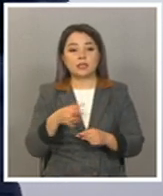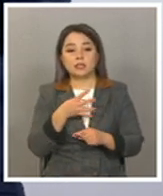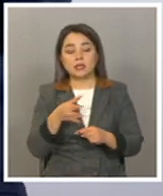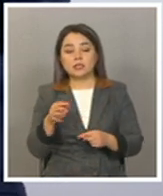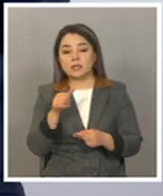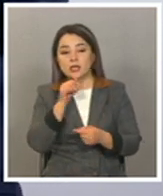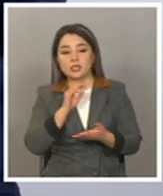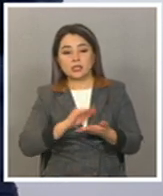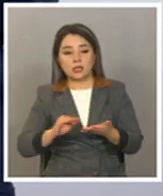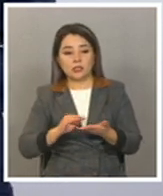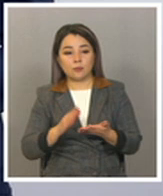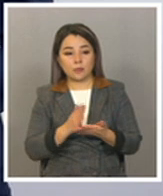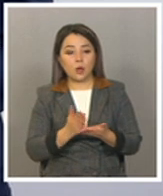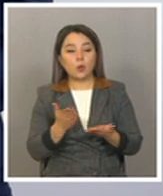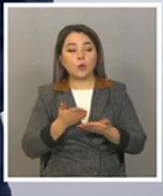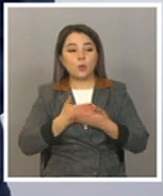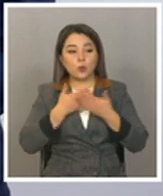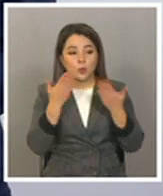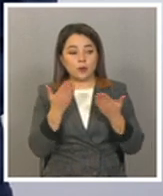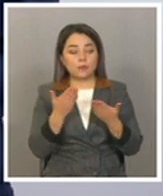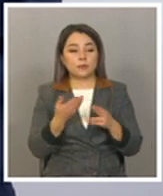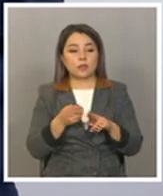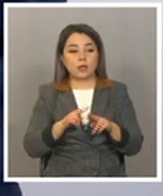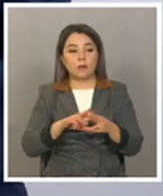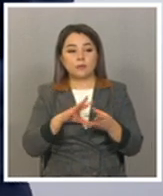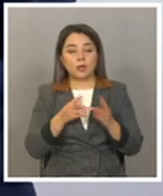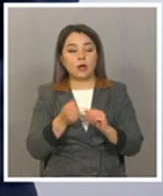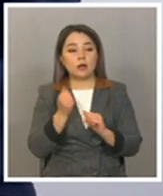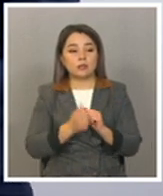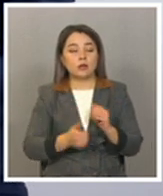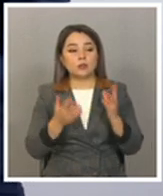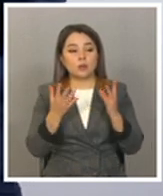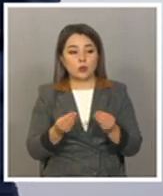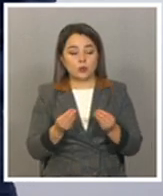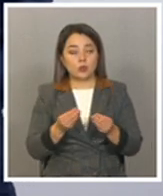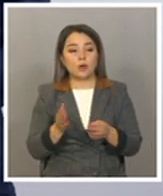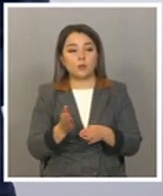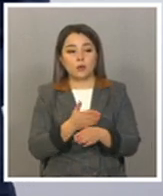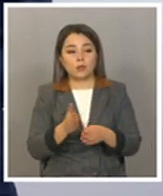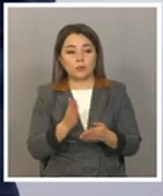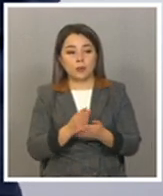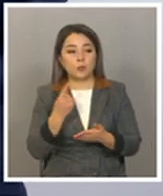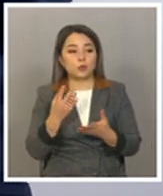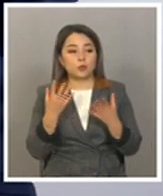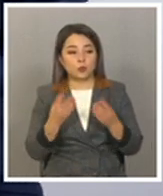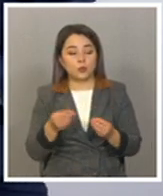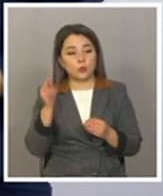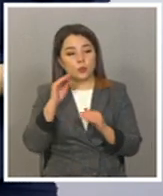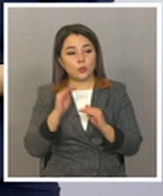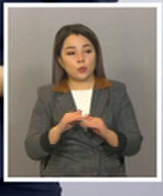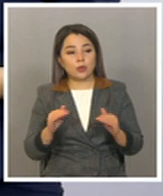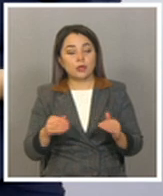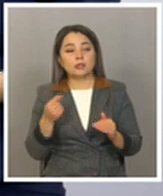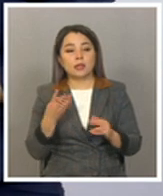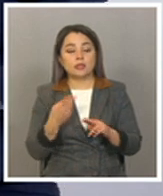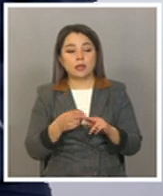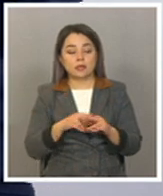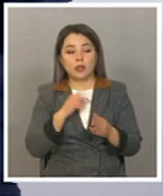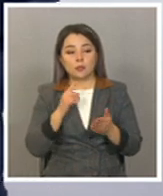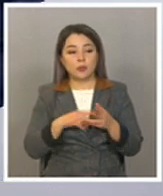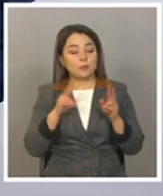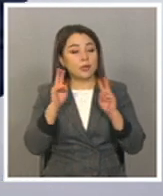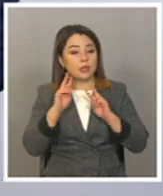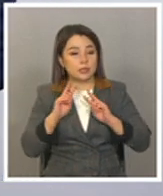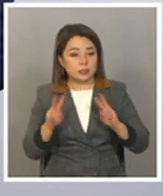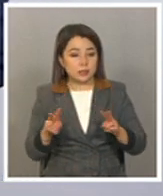алайық. Оқыған беттер санын әр күнге бөлейік, сонда бірінші күні бізге оқушы қанша бет оқыған белгісіз, демек